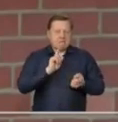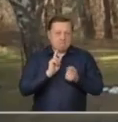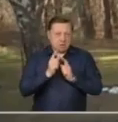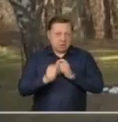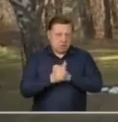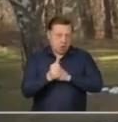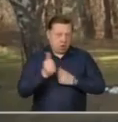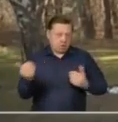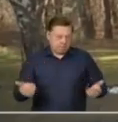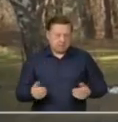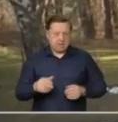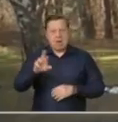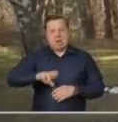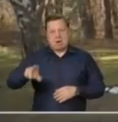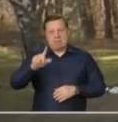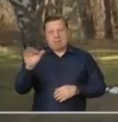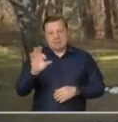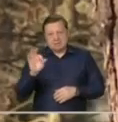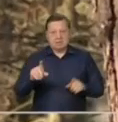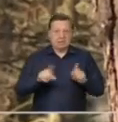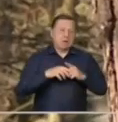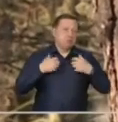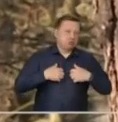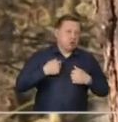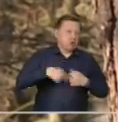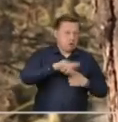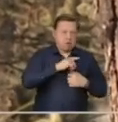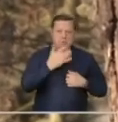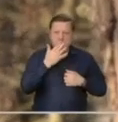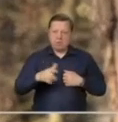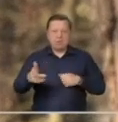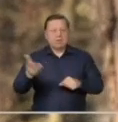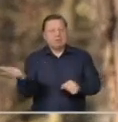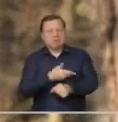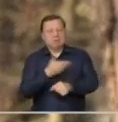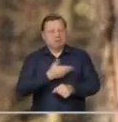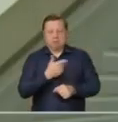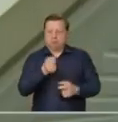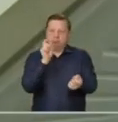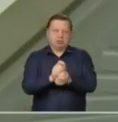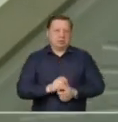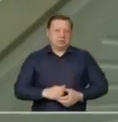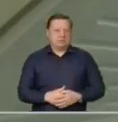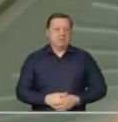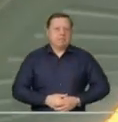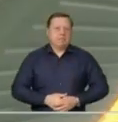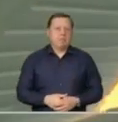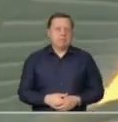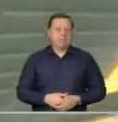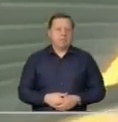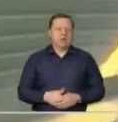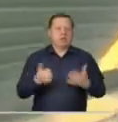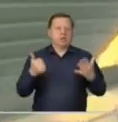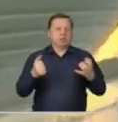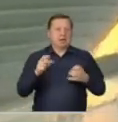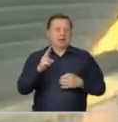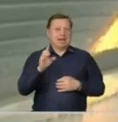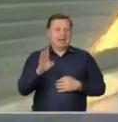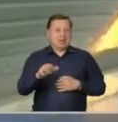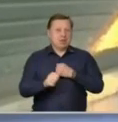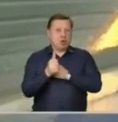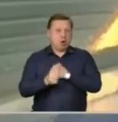dokumenty. Radni Prawa i Sprawiedliwości oraz przyrodnicy sprzeciwiają się również wycince drzew w tym miejscu. 600 kg dokumentów